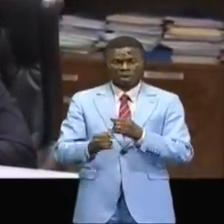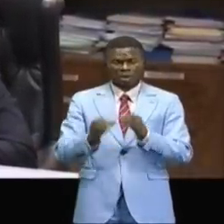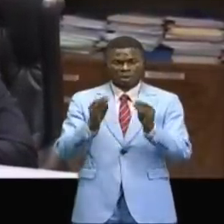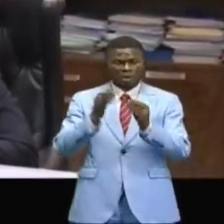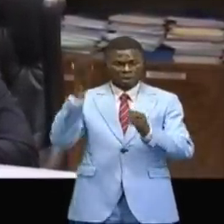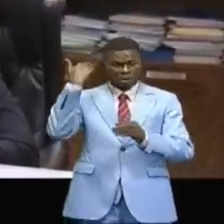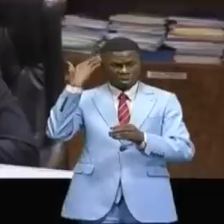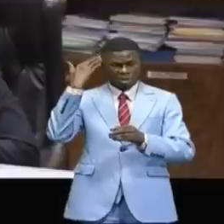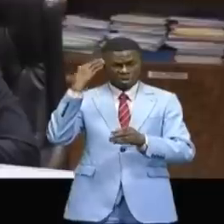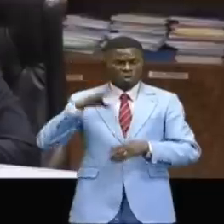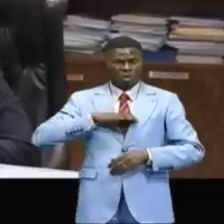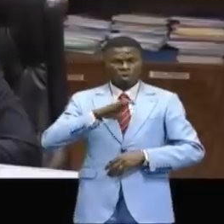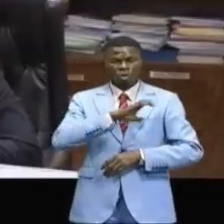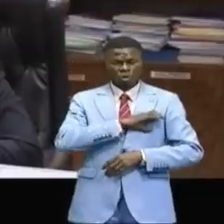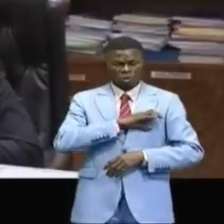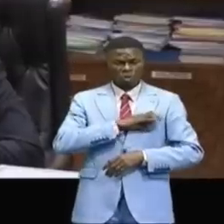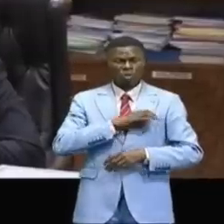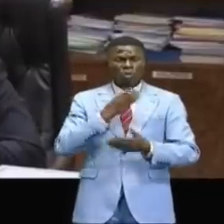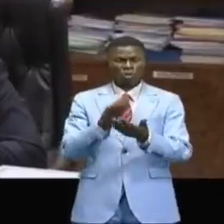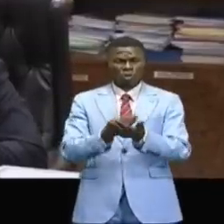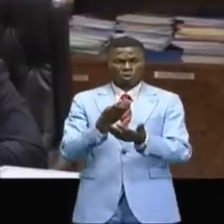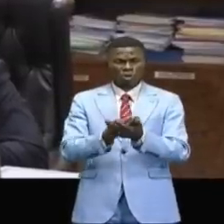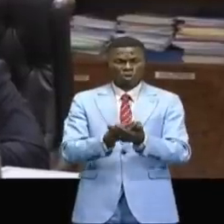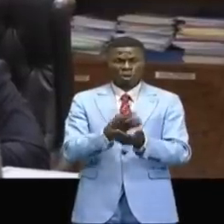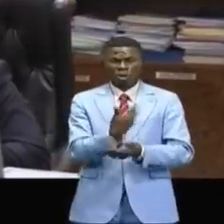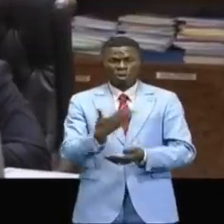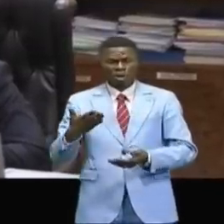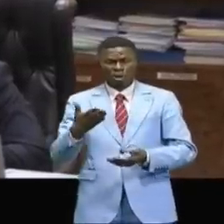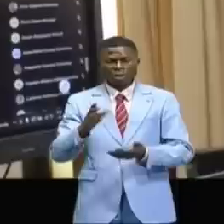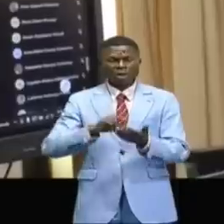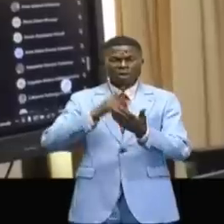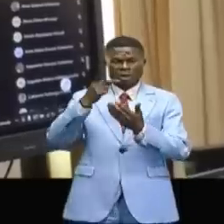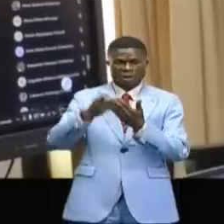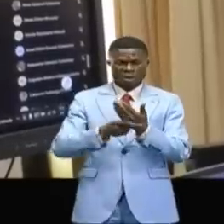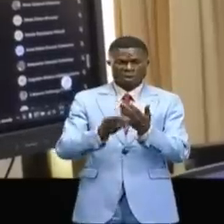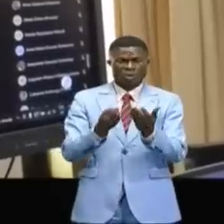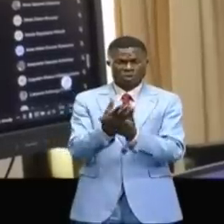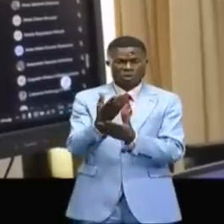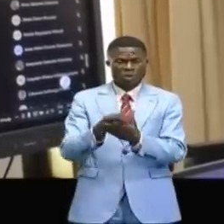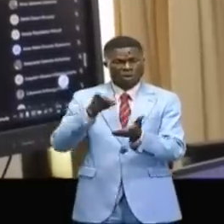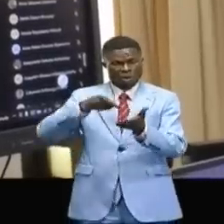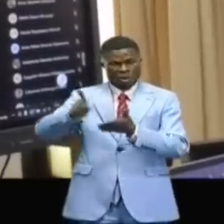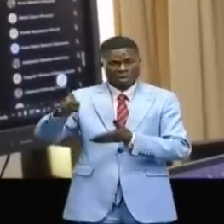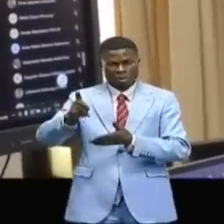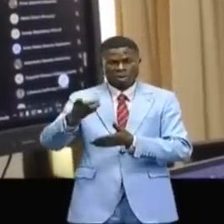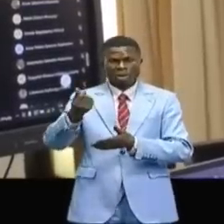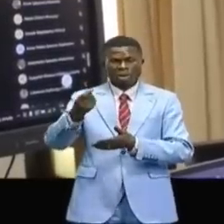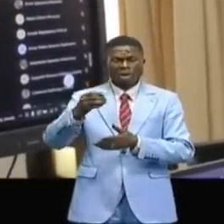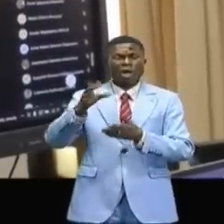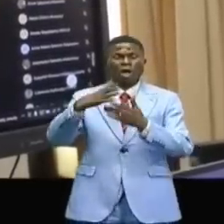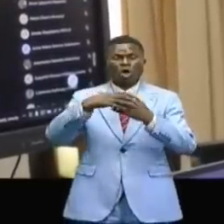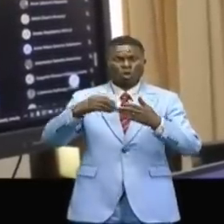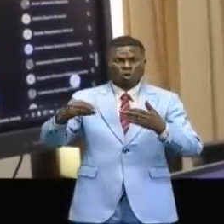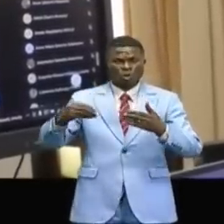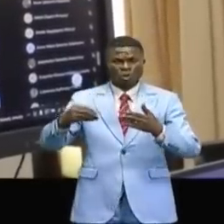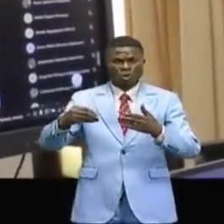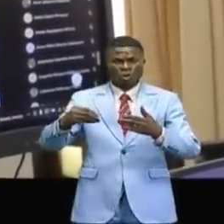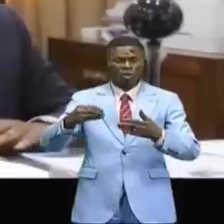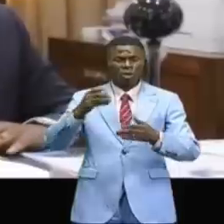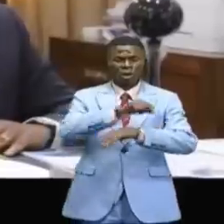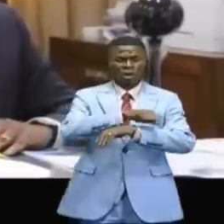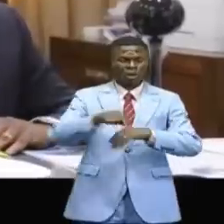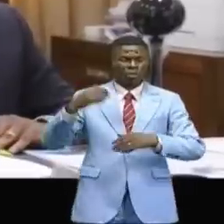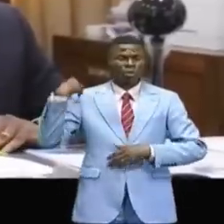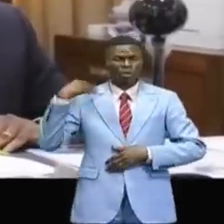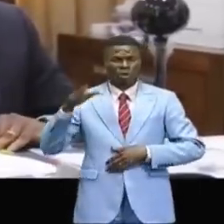du comité de conjoncture, un dispositif de plafonnement des dépenses à payer en monnaie étrangère pour des institutions